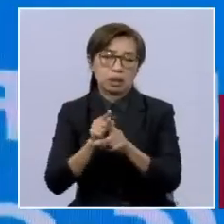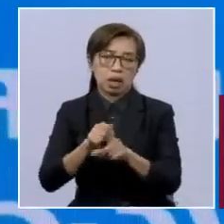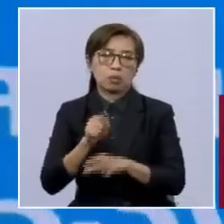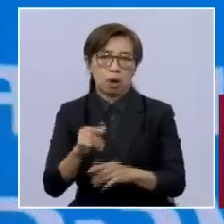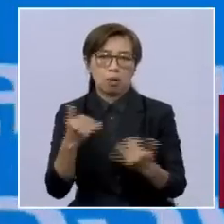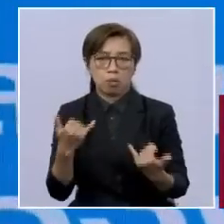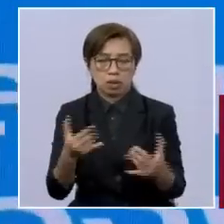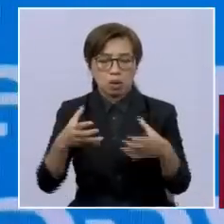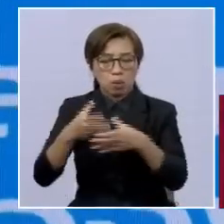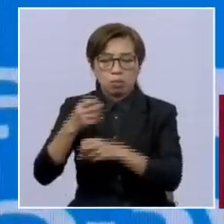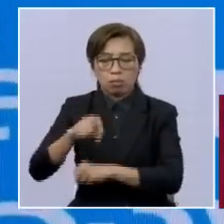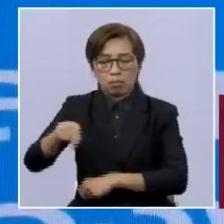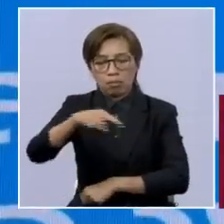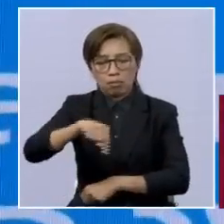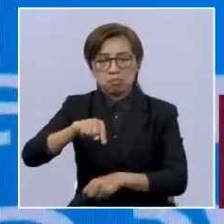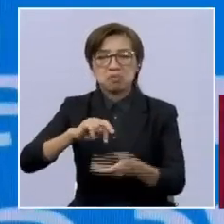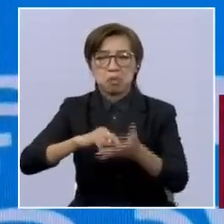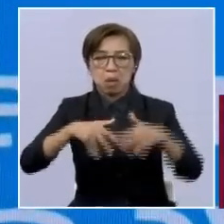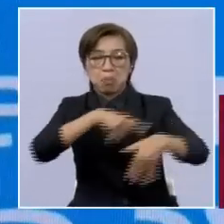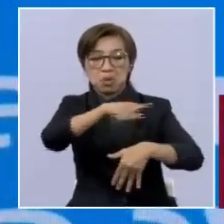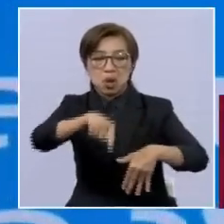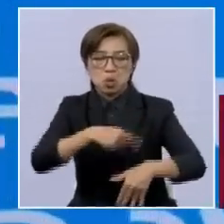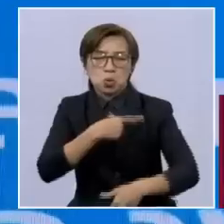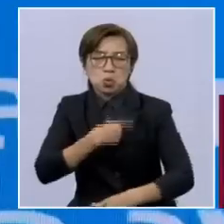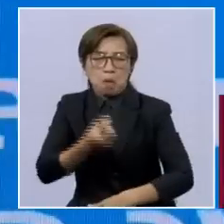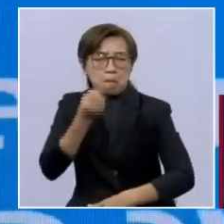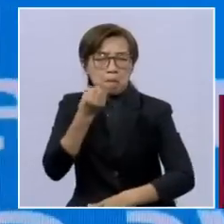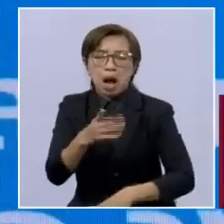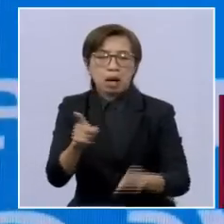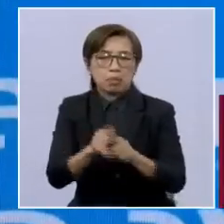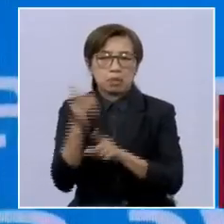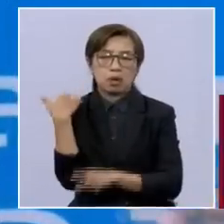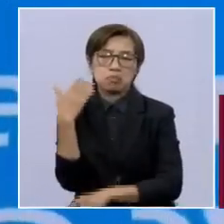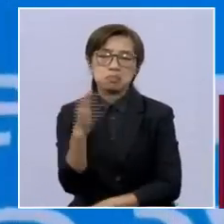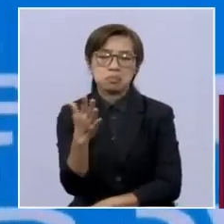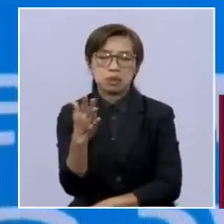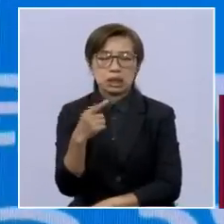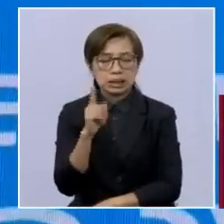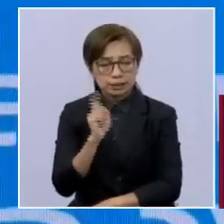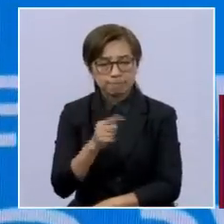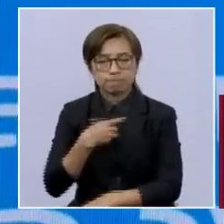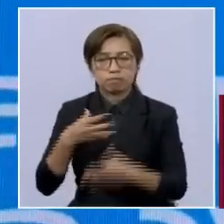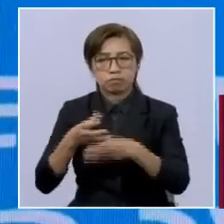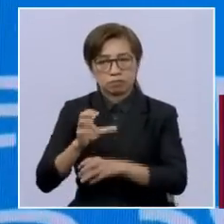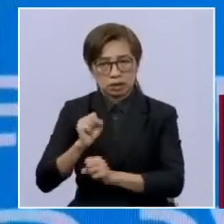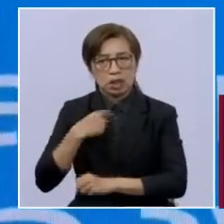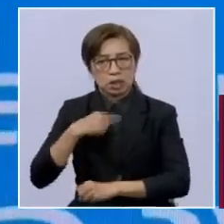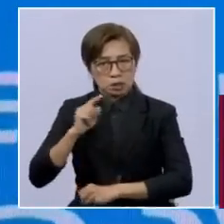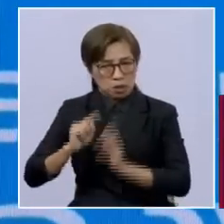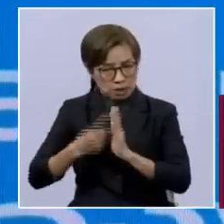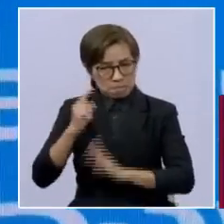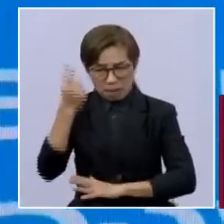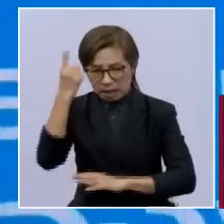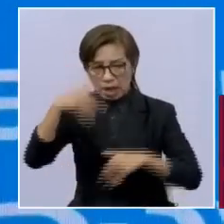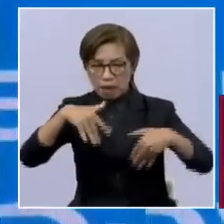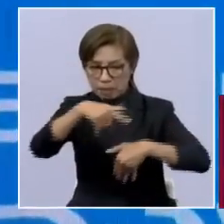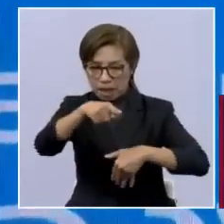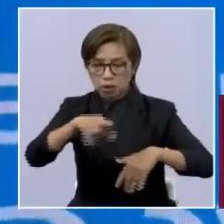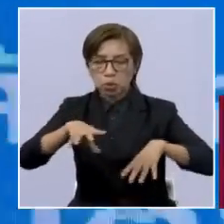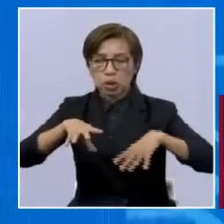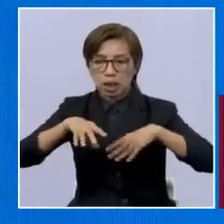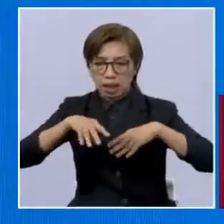าวันนี้พรรคประชาธิปัตย์ไม่ได้เป็นที่นิยมเหมือนเมื่อก่อนแล้วเราจึงต้องเป็นทีมนำในการสร้างศรัทธาให้กลับมาและการเลือกตั้